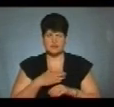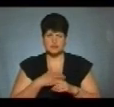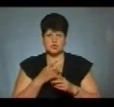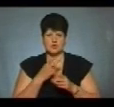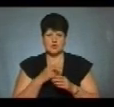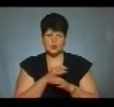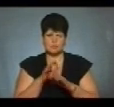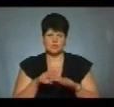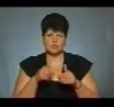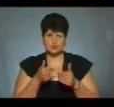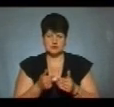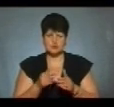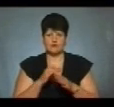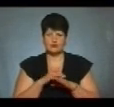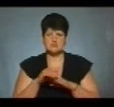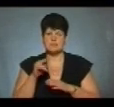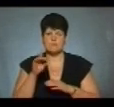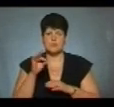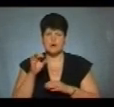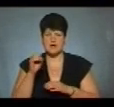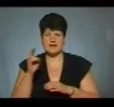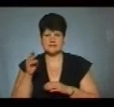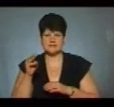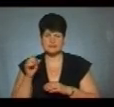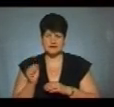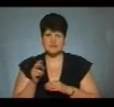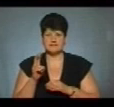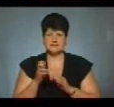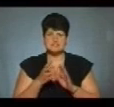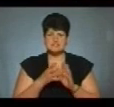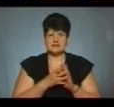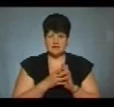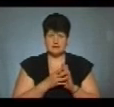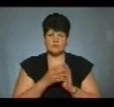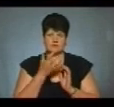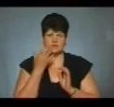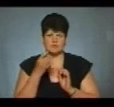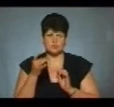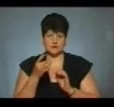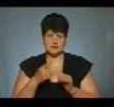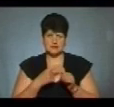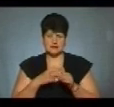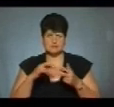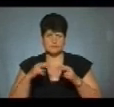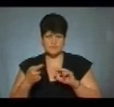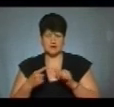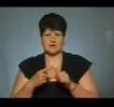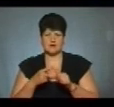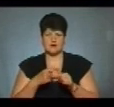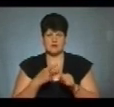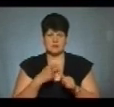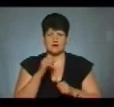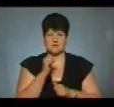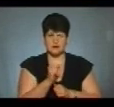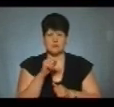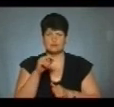проєкт рішення про присвоєння вулиці Проєктна 209 в житловому районі Південний назву Андрія Пушкаря.